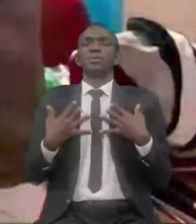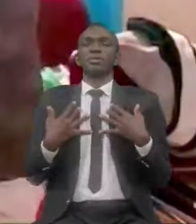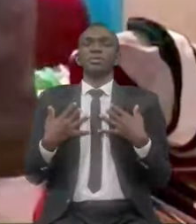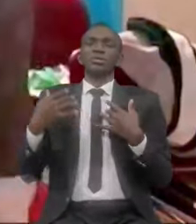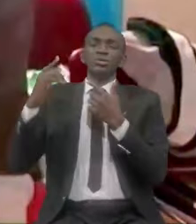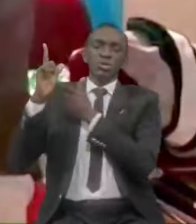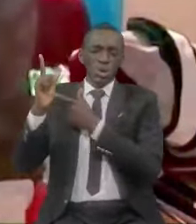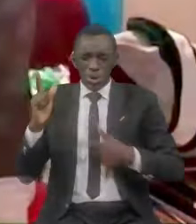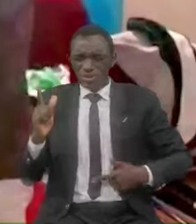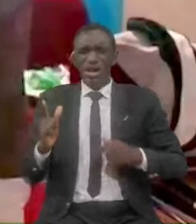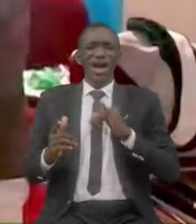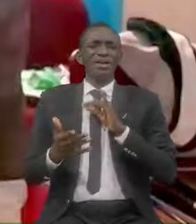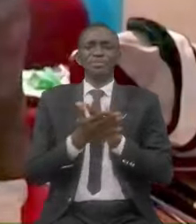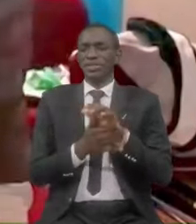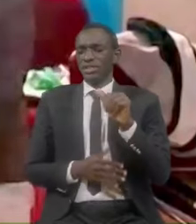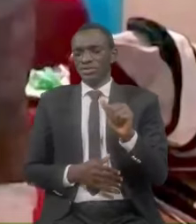Seigneur, je crois,